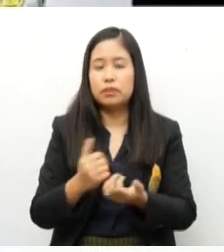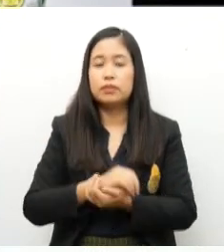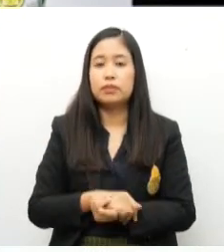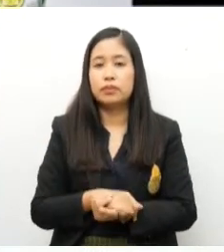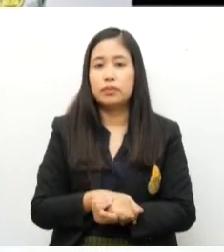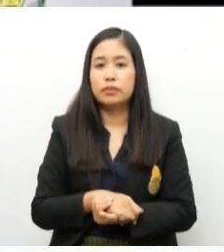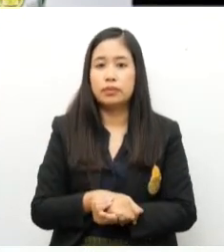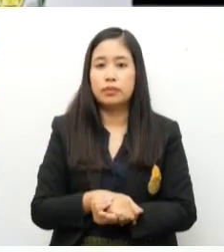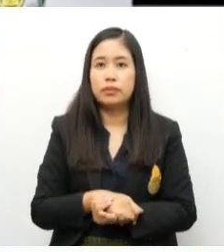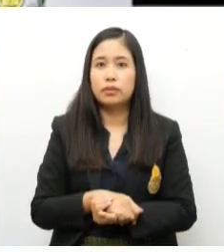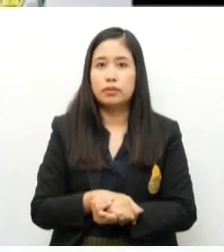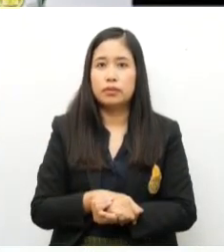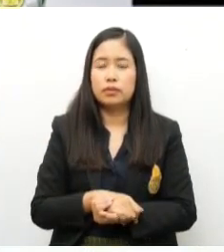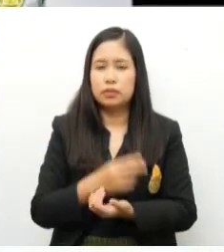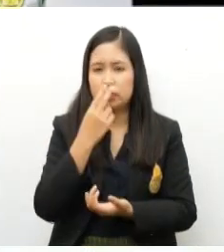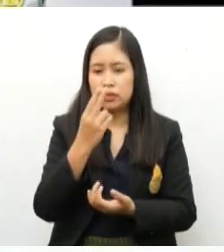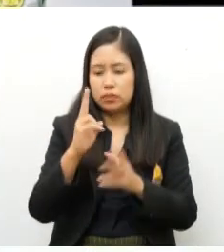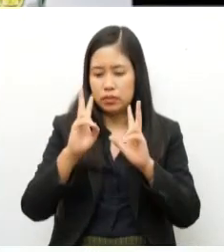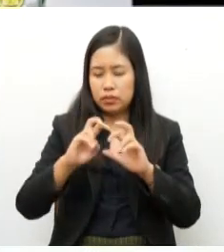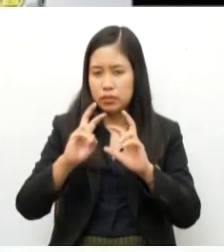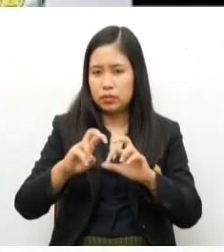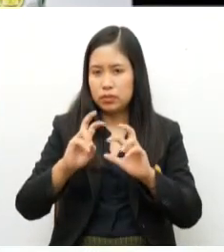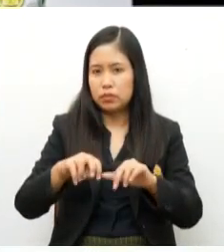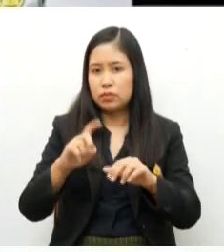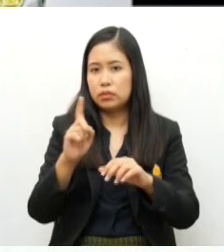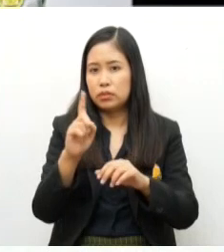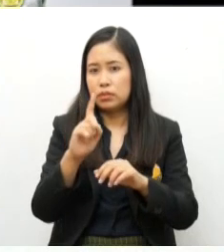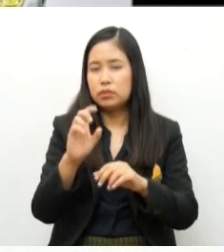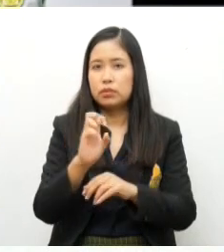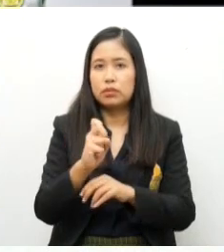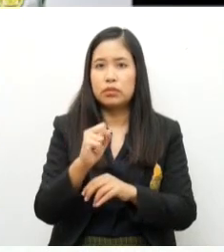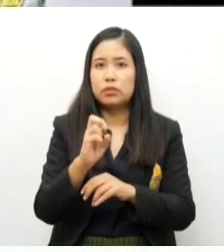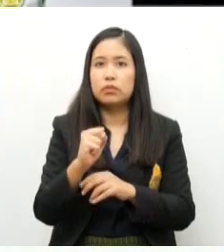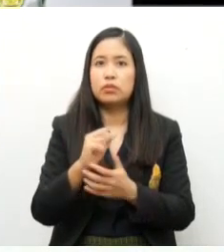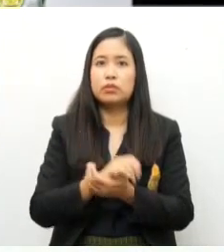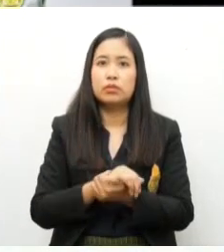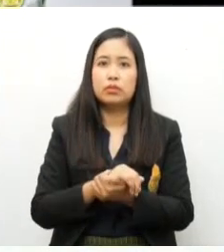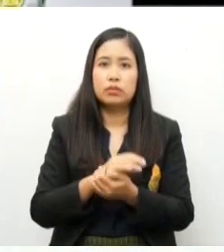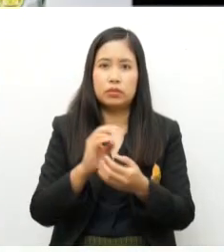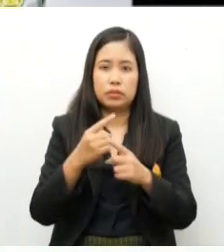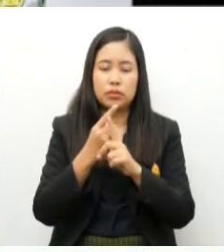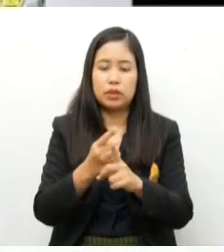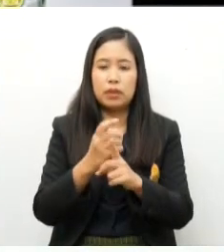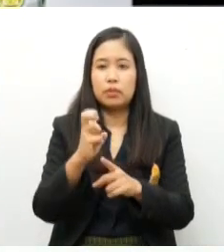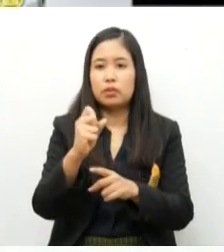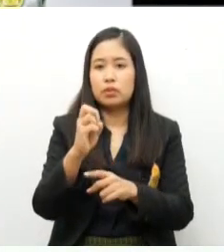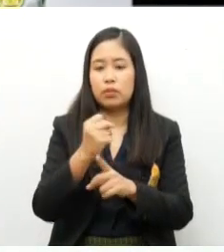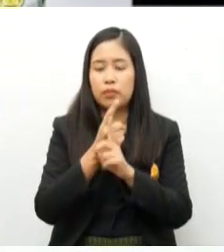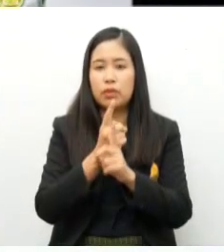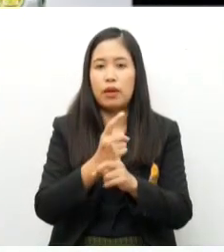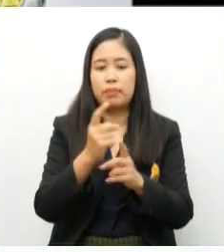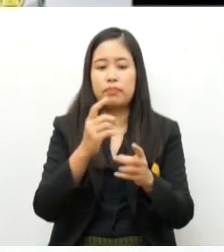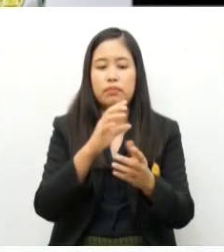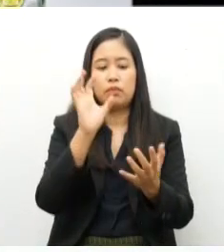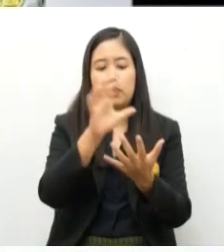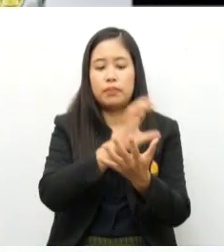จากการวิเคราะห์ก็จะเห็นได้ว่าในการดำเนินการจัดสอบคราวนี้นะครับเราแบ่งเป็นคัตเตอร์ไปแล้วก็มีมหาวิทยาลัยเ